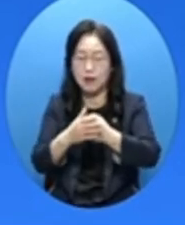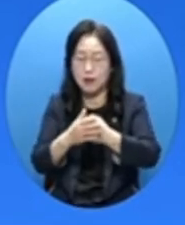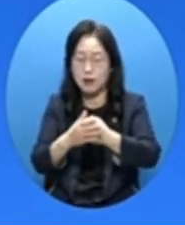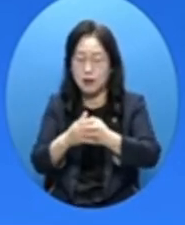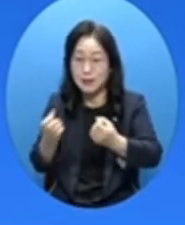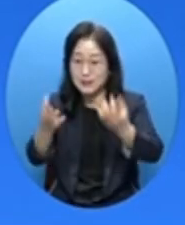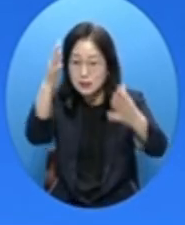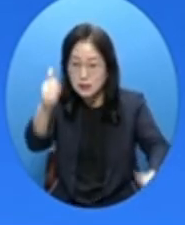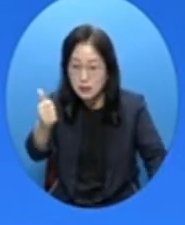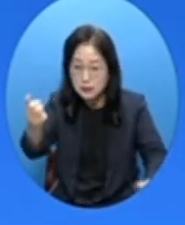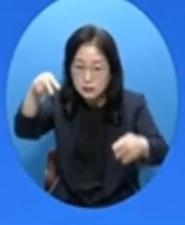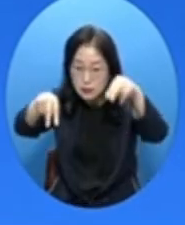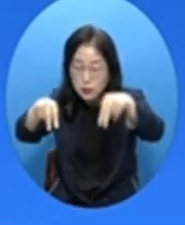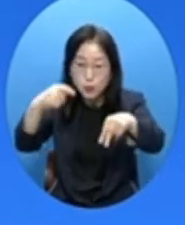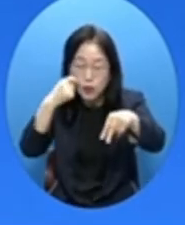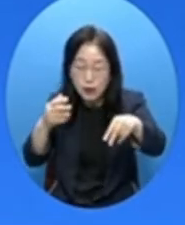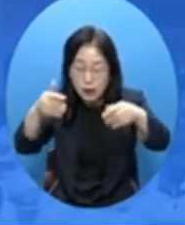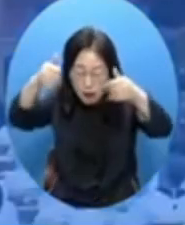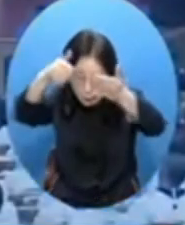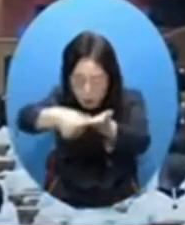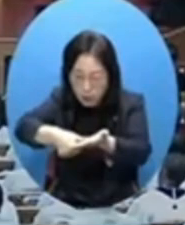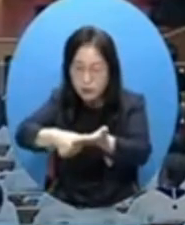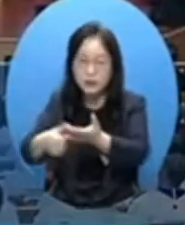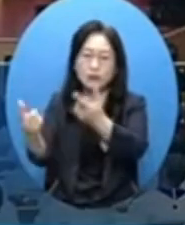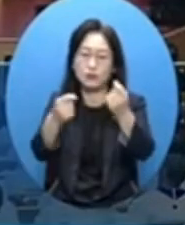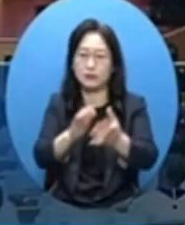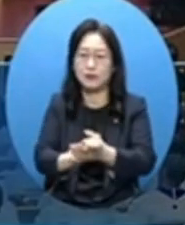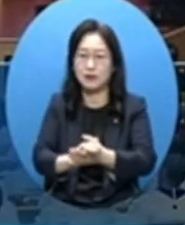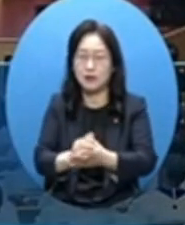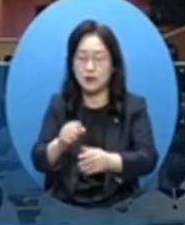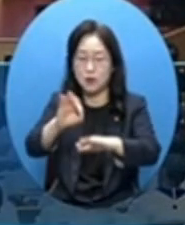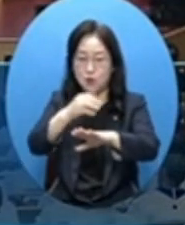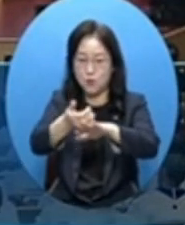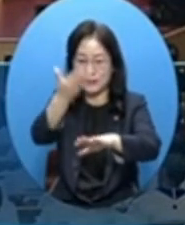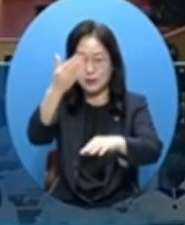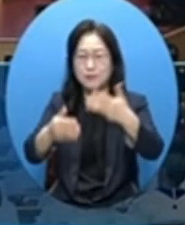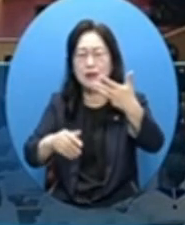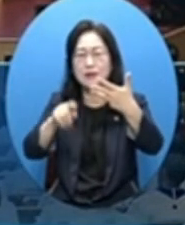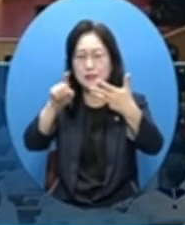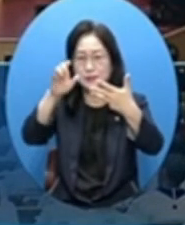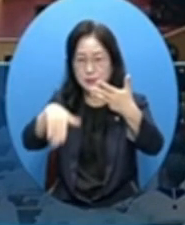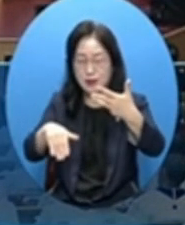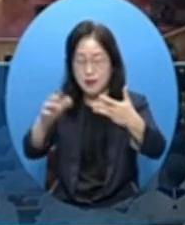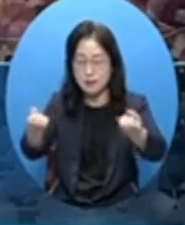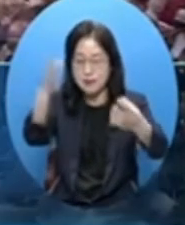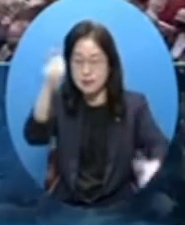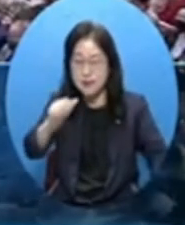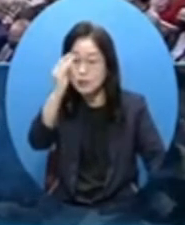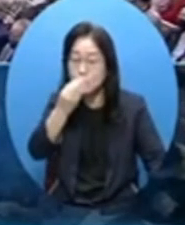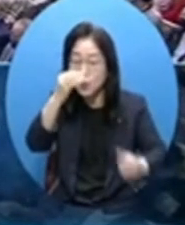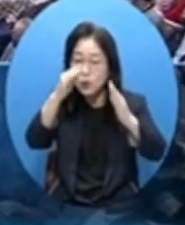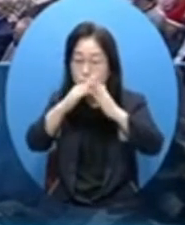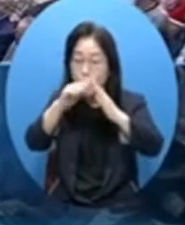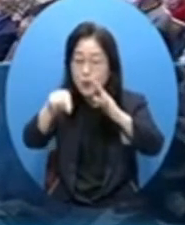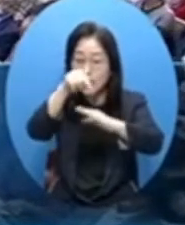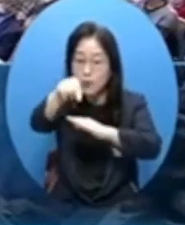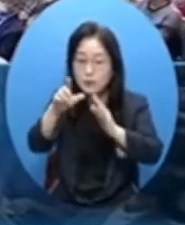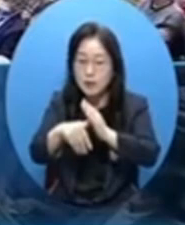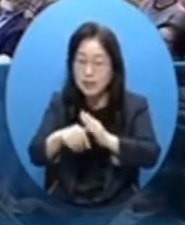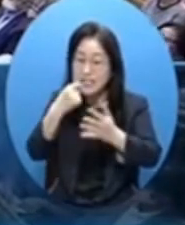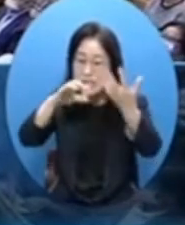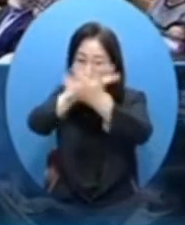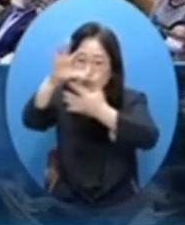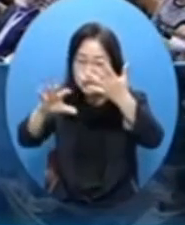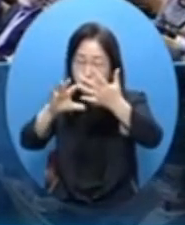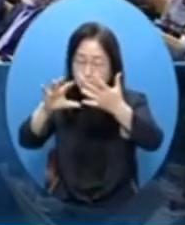서 있지 못하고 다 엎드렸습니다 요랑이상 8장 10절 11절입니다 제사장이 성수에서 나올 때 구름이